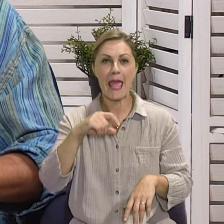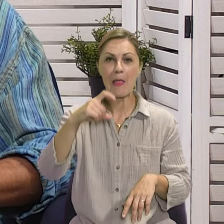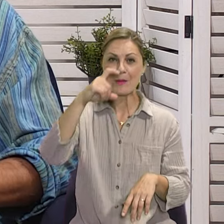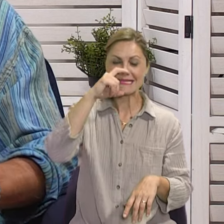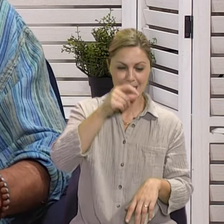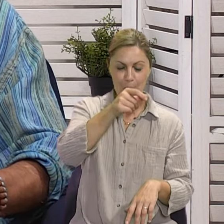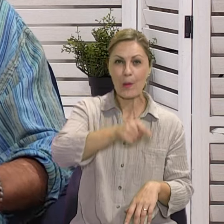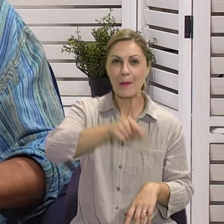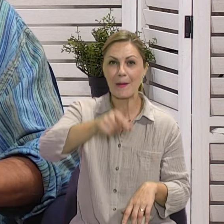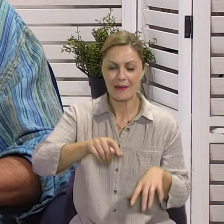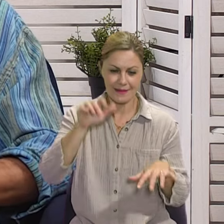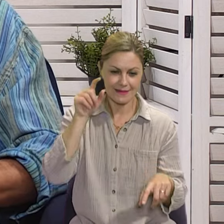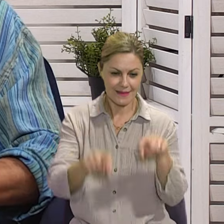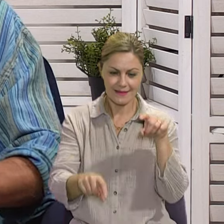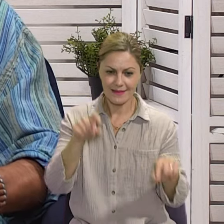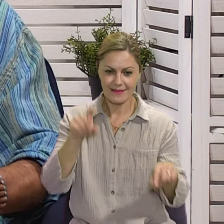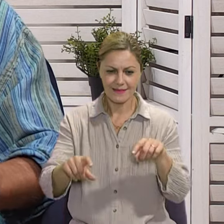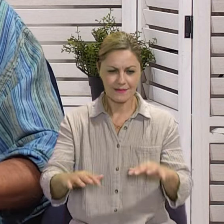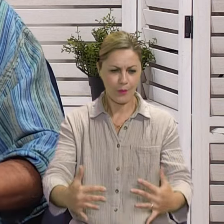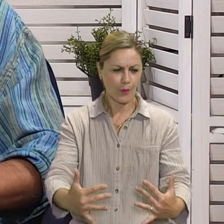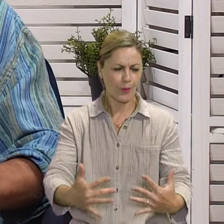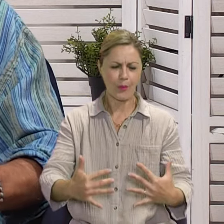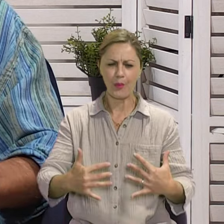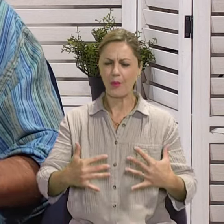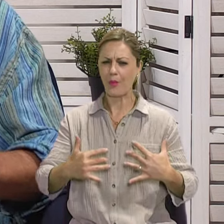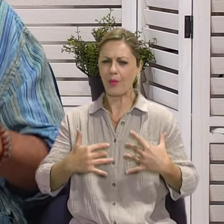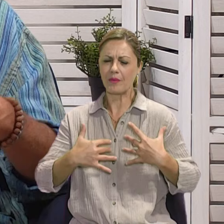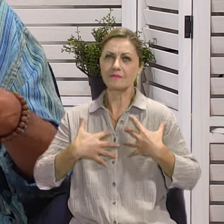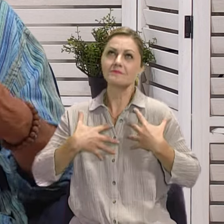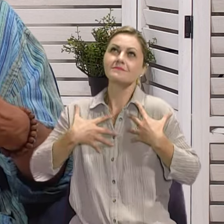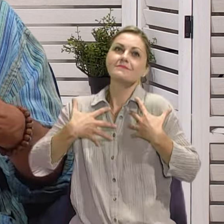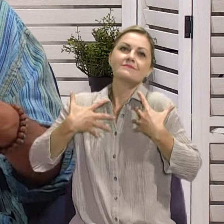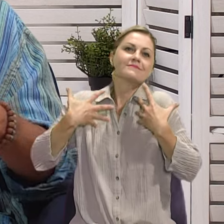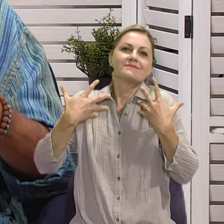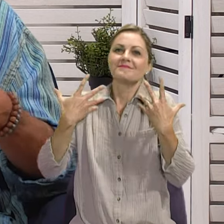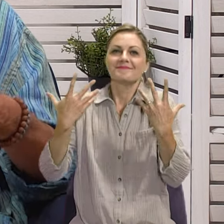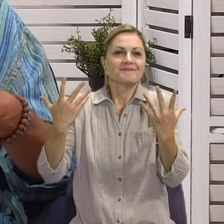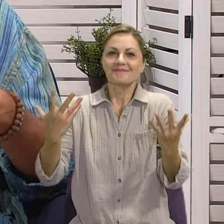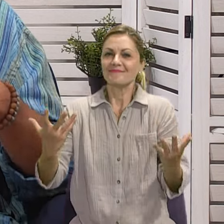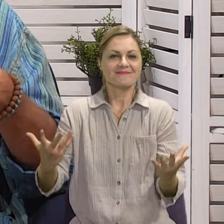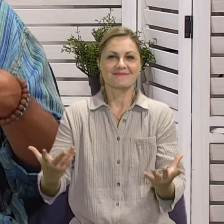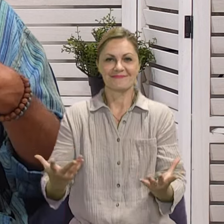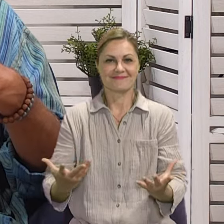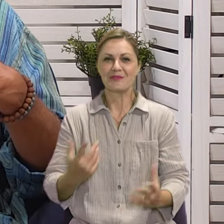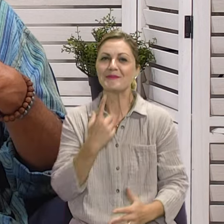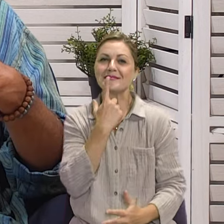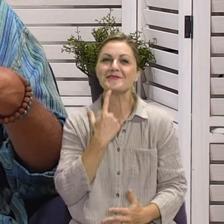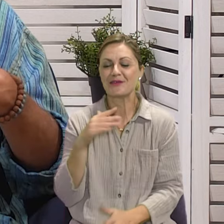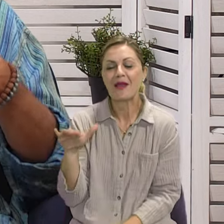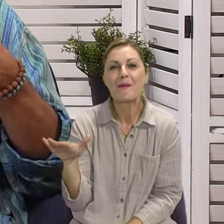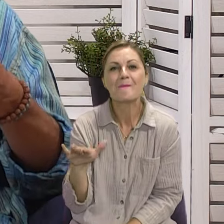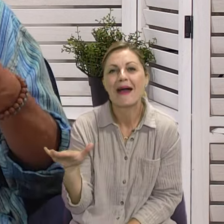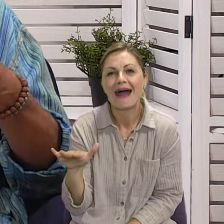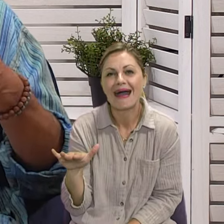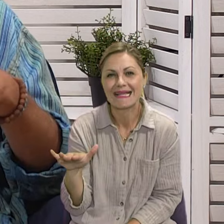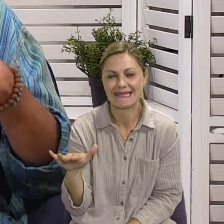crno-bijelim tipkama i to mi je uvijek bilo prekrasno. Taj jedan fenomen uzbuđenja što se nalazi